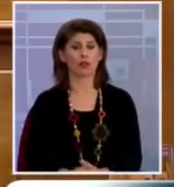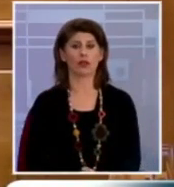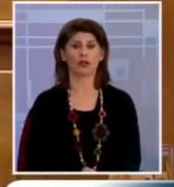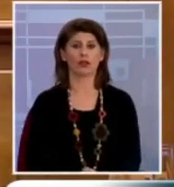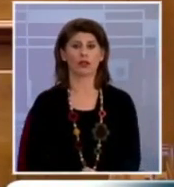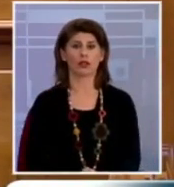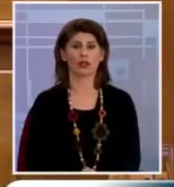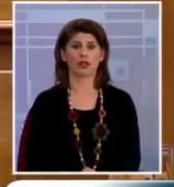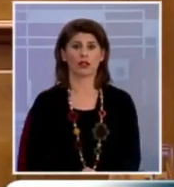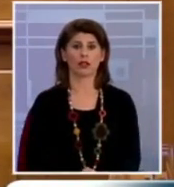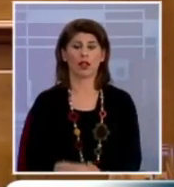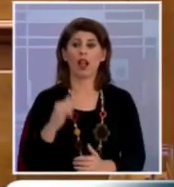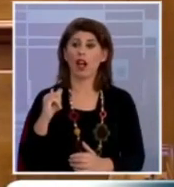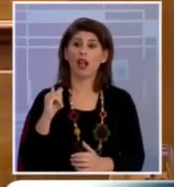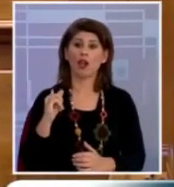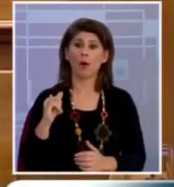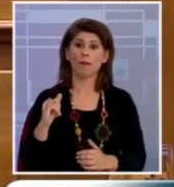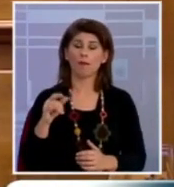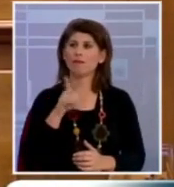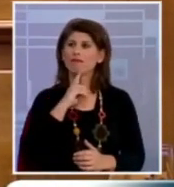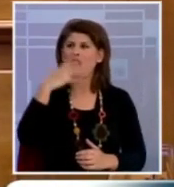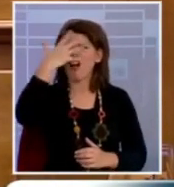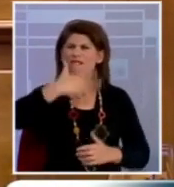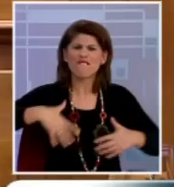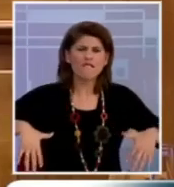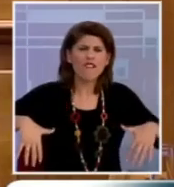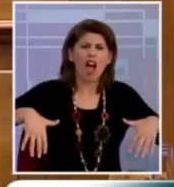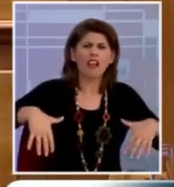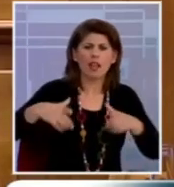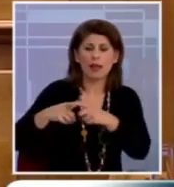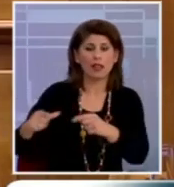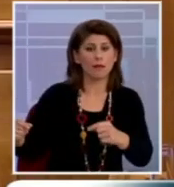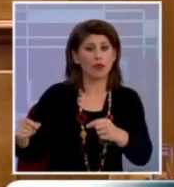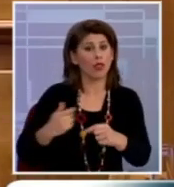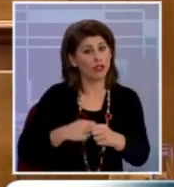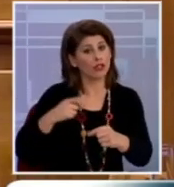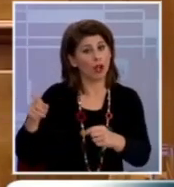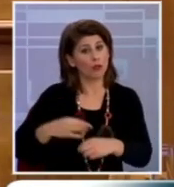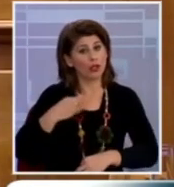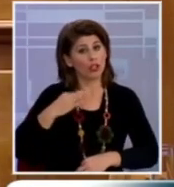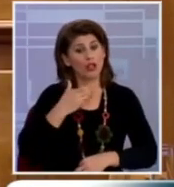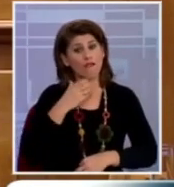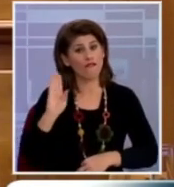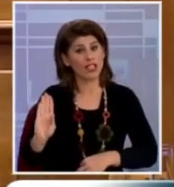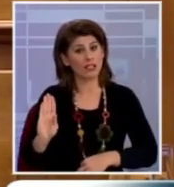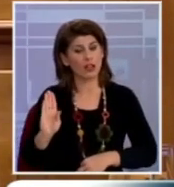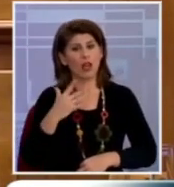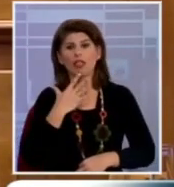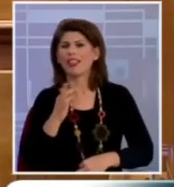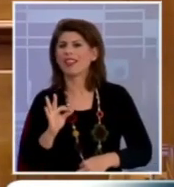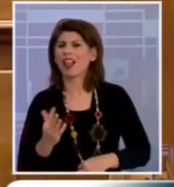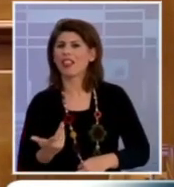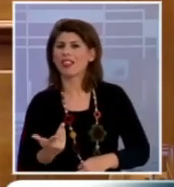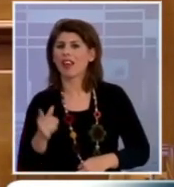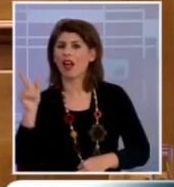Μέχρι και το φάταγμα της Κύπρου αναστήθηκε εδώ μπροστά μας. Και δυστυχώς από τον κύριο Βενιζέλο. Δηλαδή,